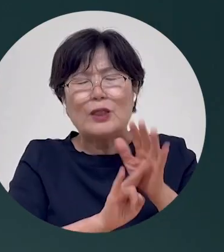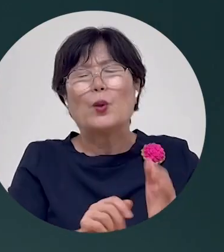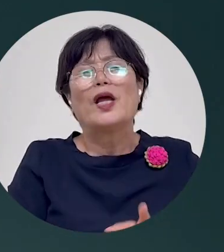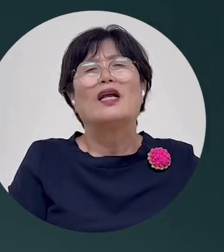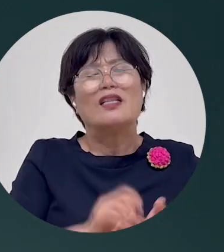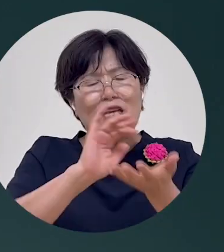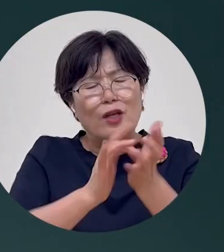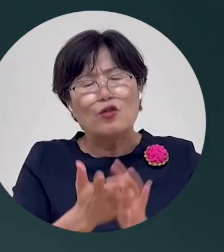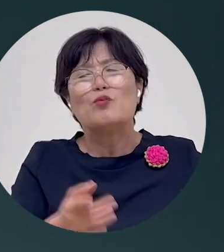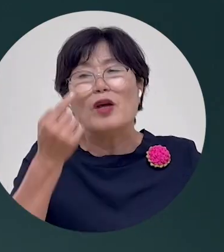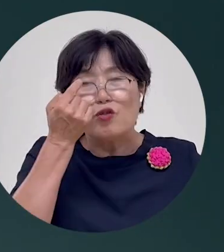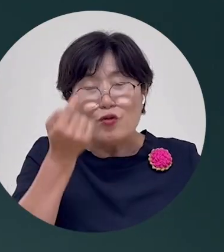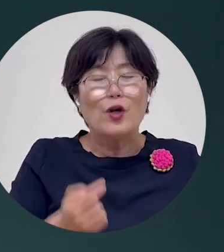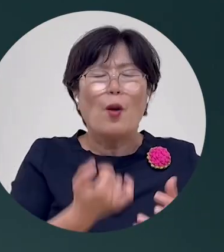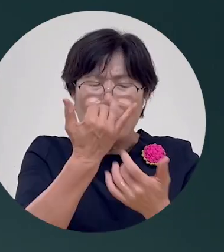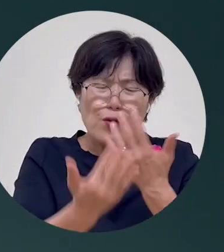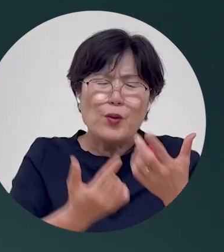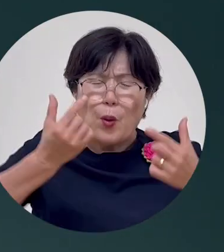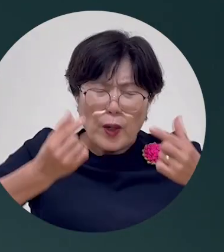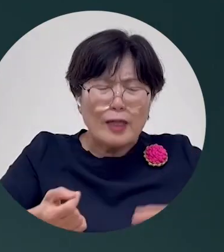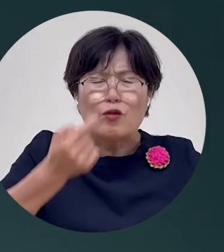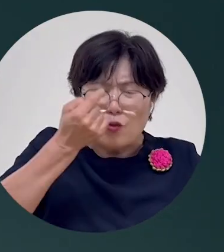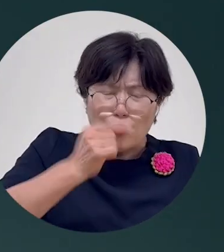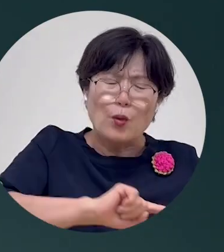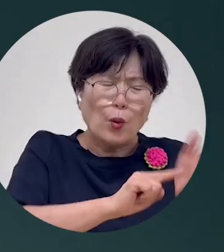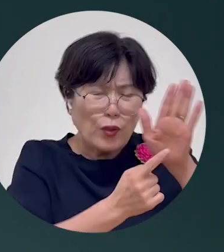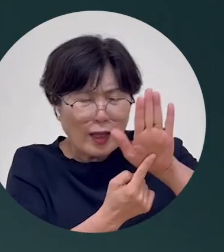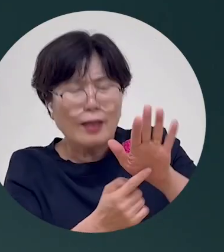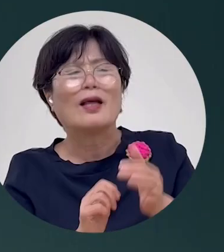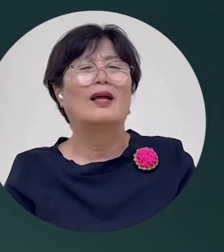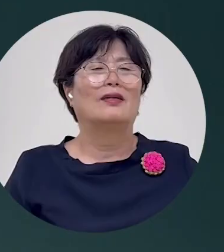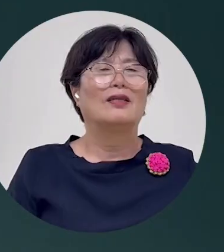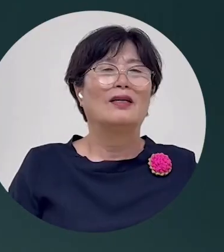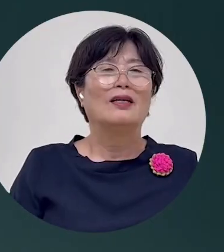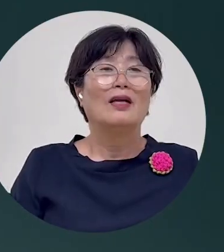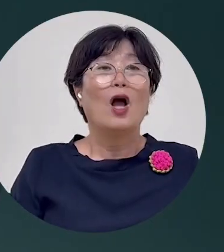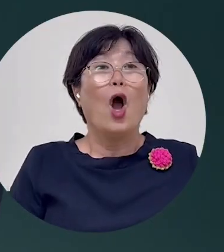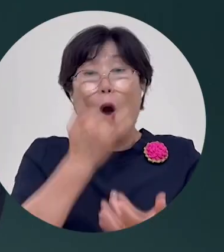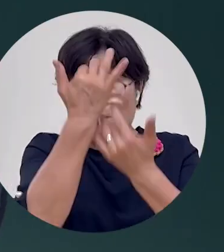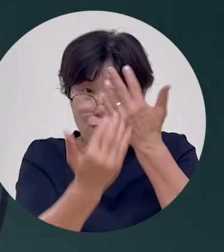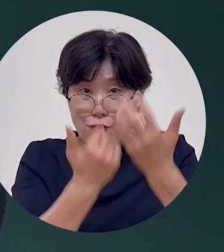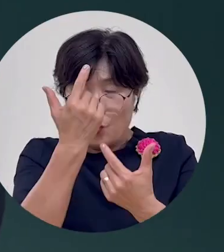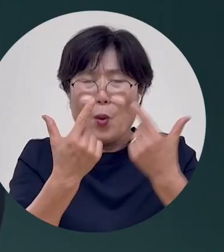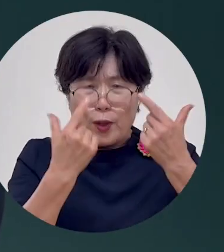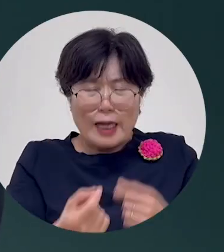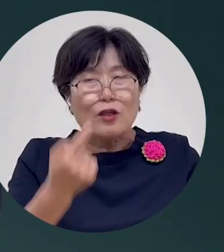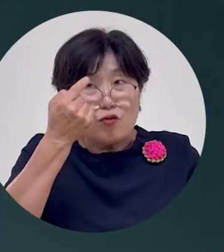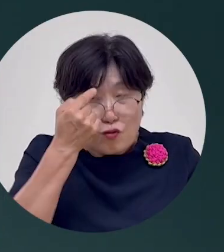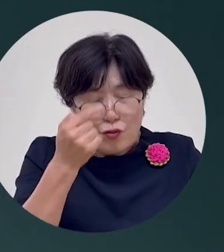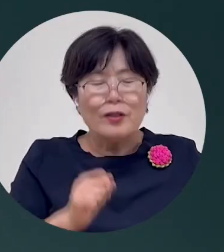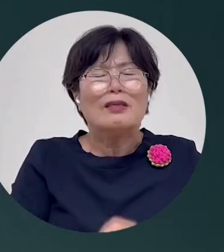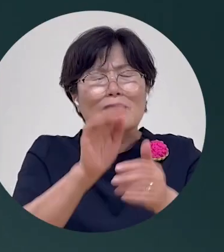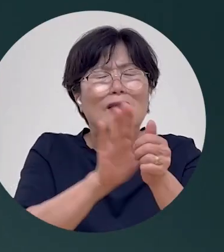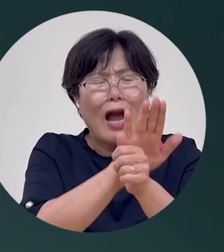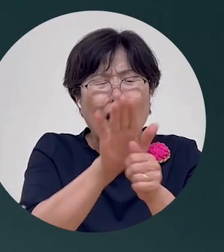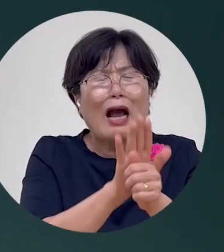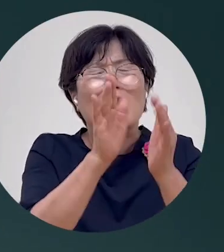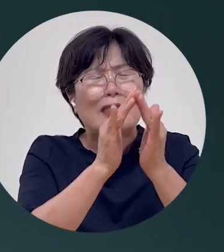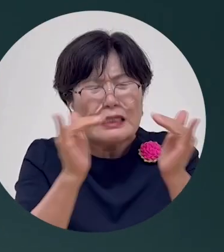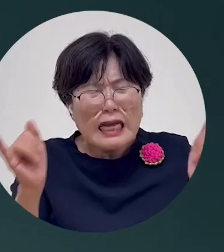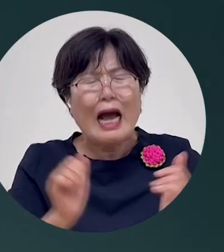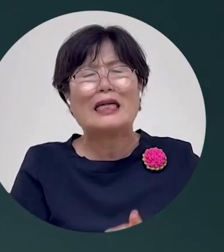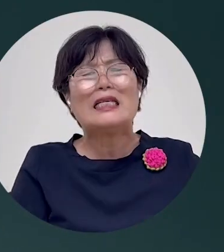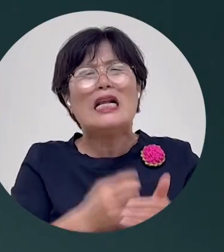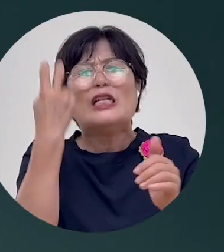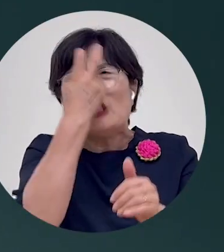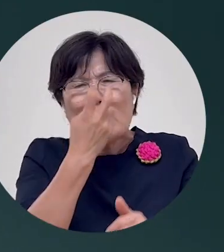눈으로 묘사를 합니다. 이 불꽃 같은 눈, 사랑하는 자를 지켜보시면서 모든 죄를